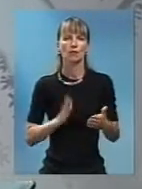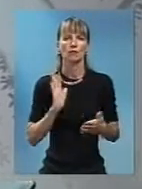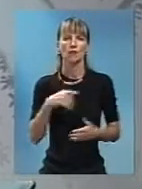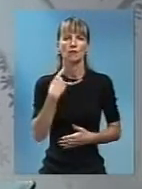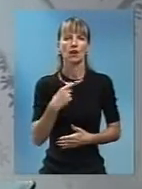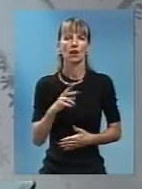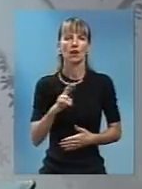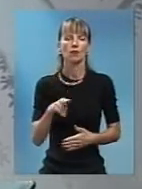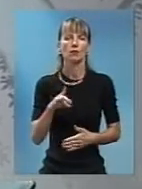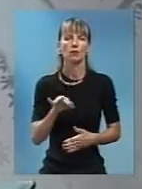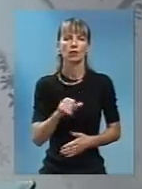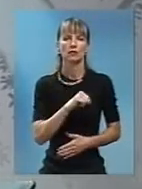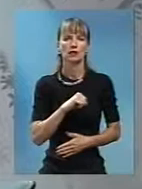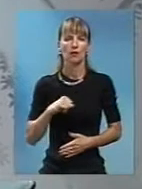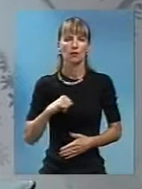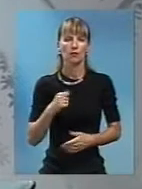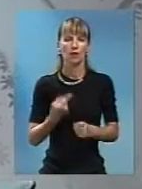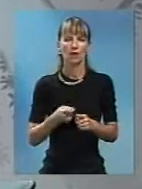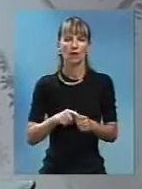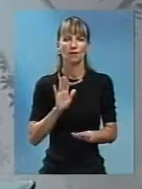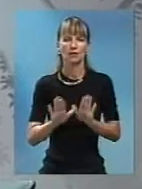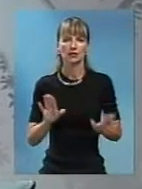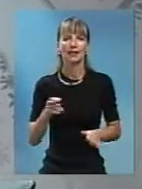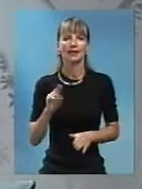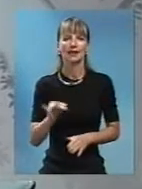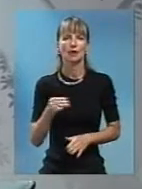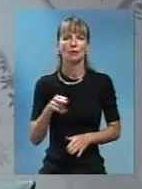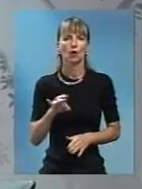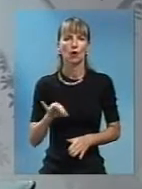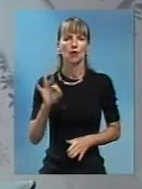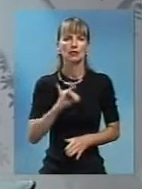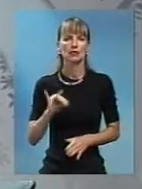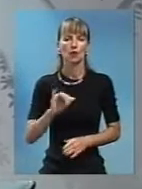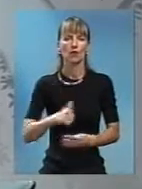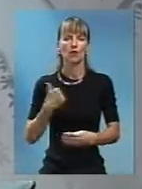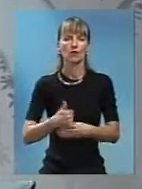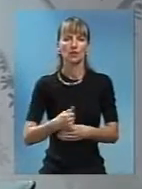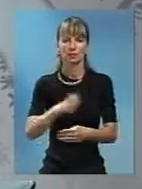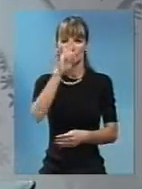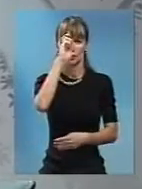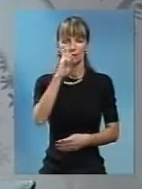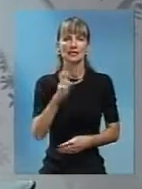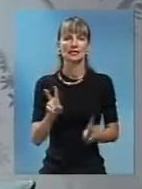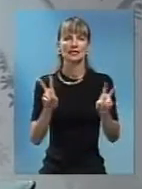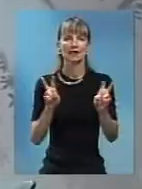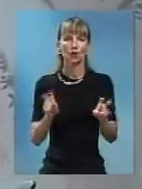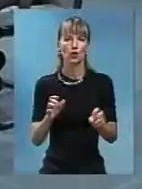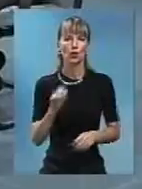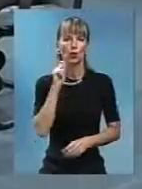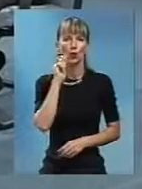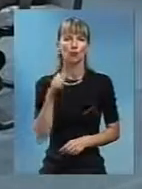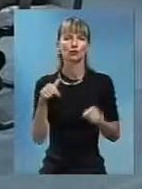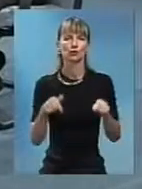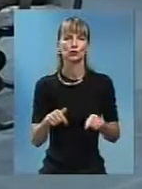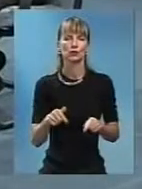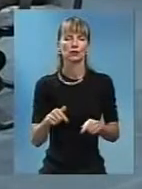як про саму виставку, так і про історію головного державного символу України. В студії